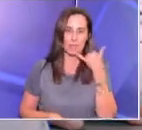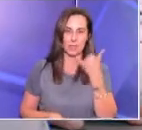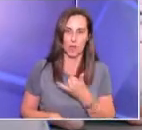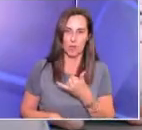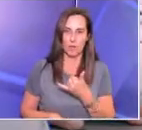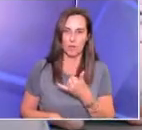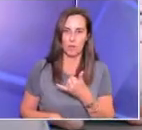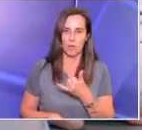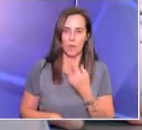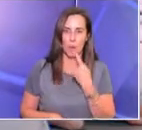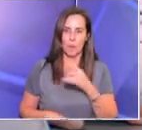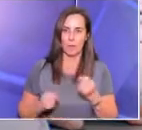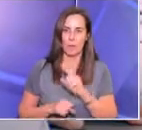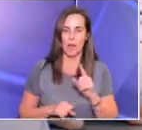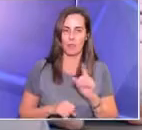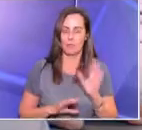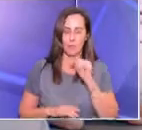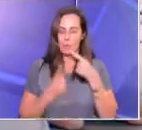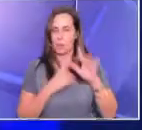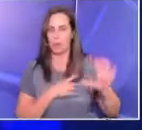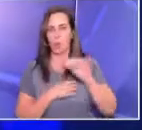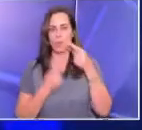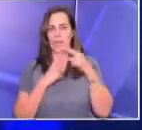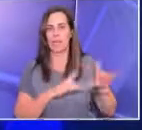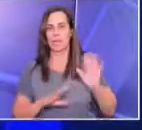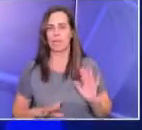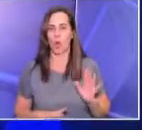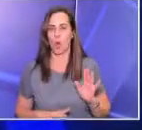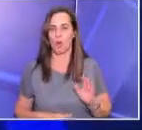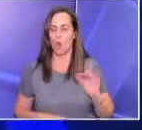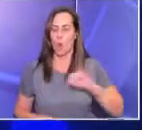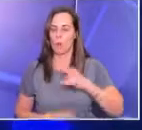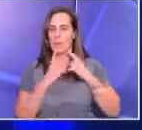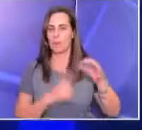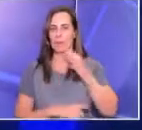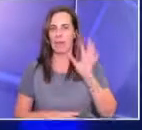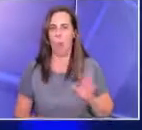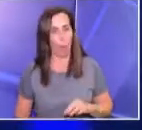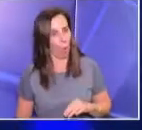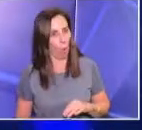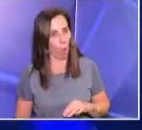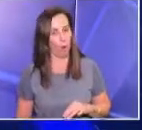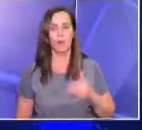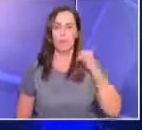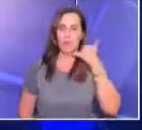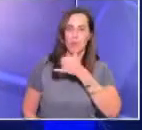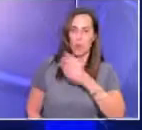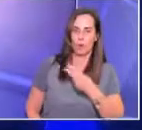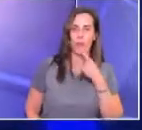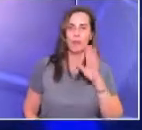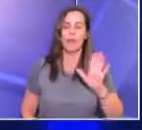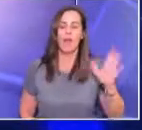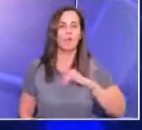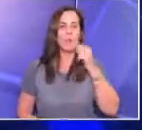אליו, הוא הודיע לפעילים, אל תעבירו לי אותו, לא רוצה לדבר איתו, לא מעוניין לדבר איתו. מחייג אליו עוד פעם, אומר להם,